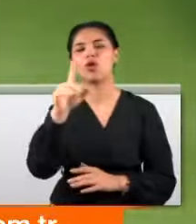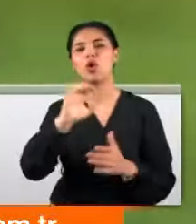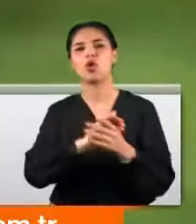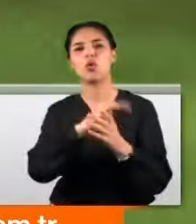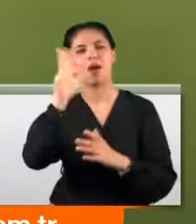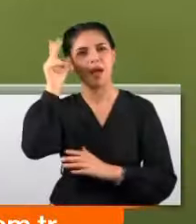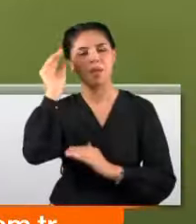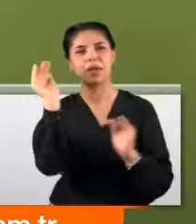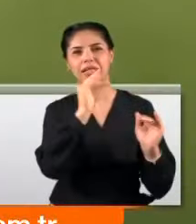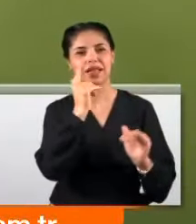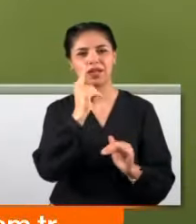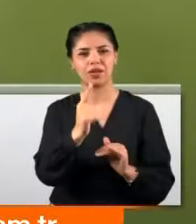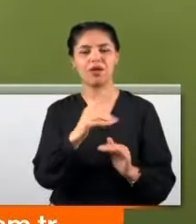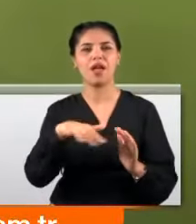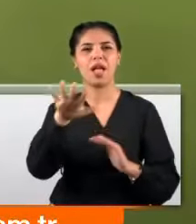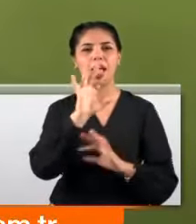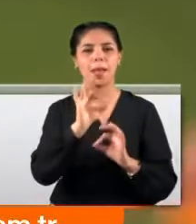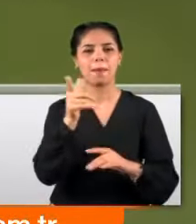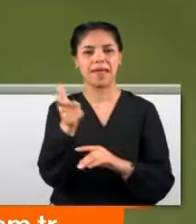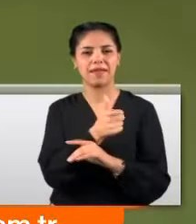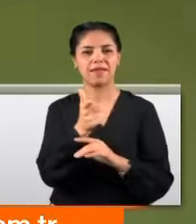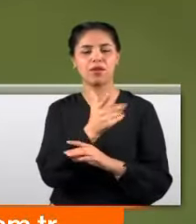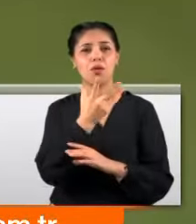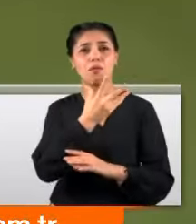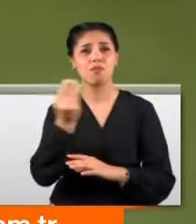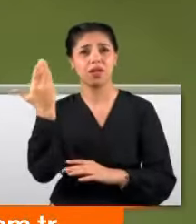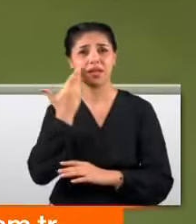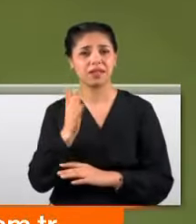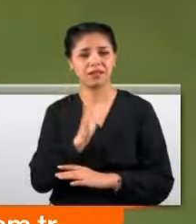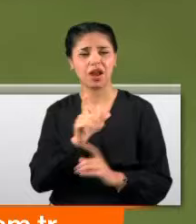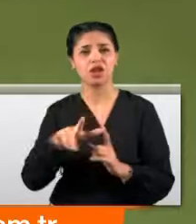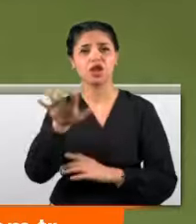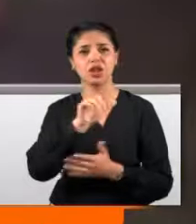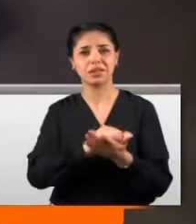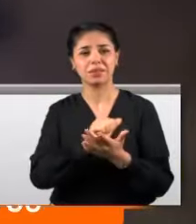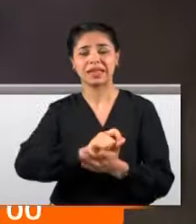Amerika'nın da katkısıyla her videosu milyonlara ulaşıyor. Sosyal